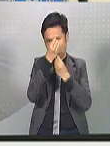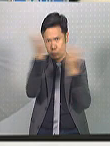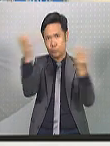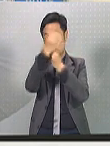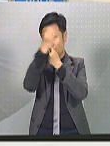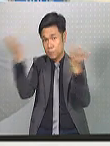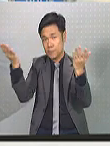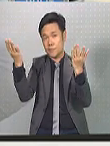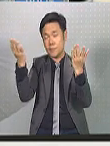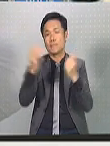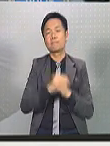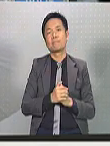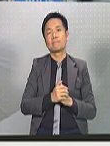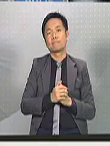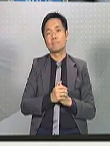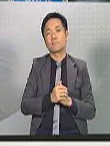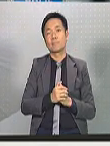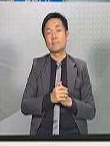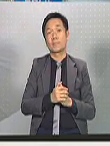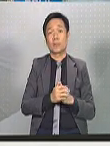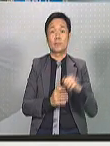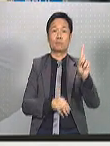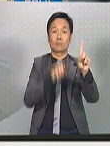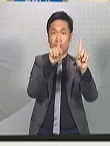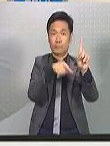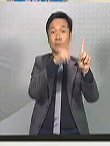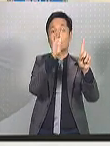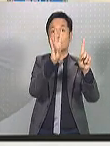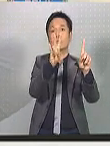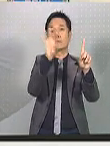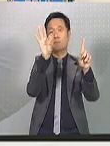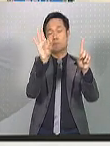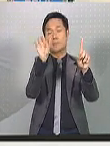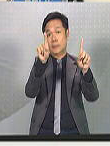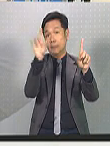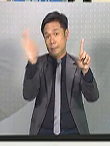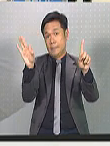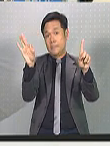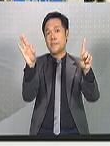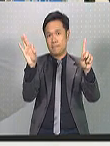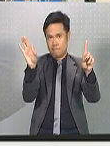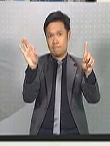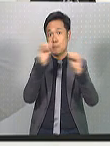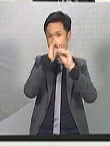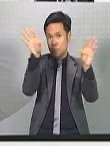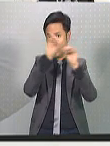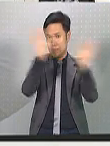berterusan dilakukan dan semalam sebanyak 1719 dilakukan